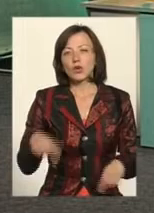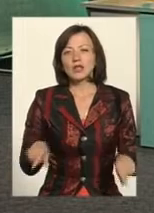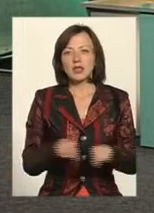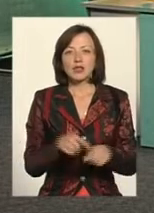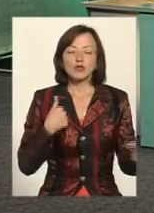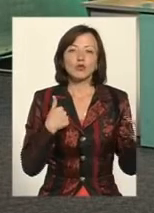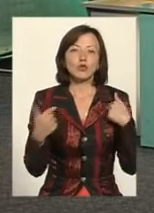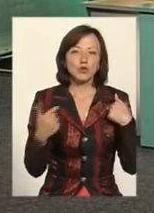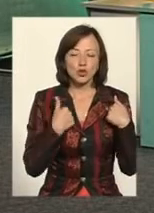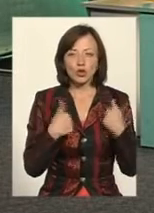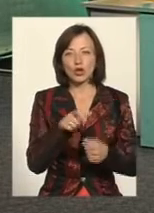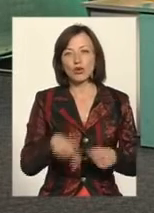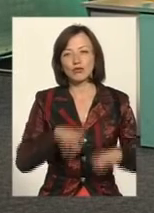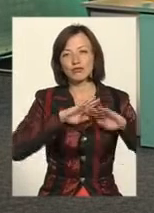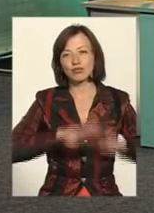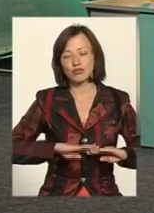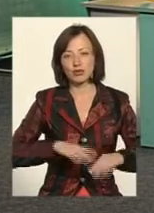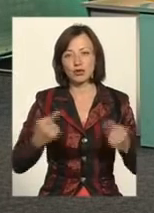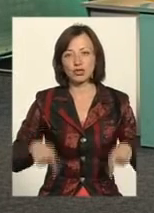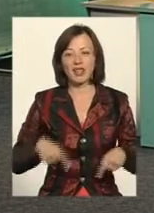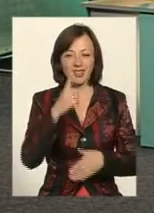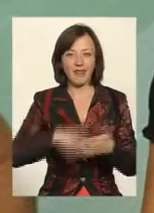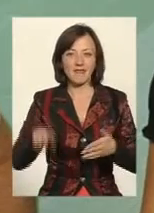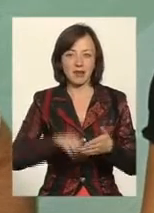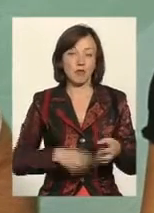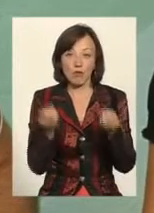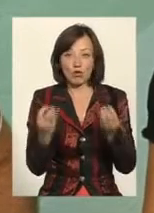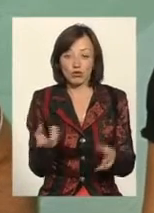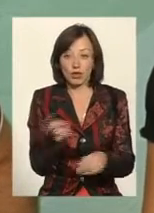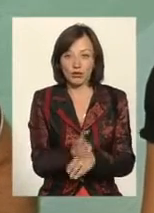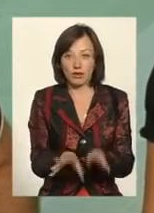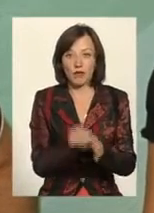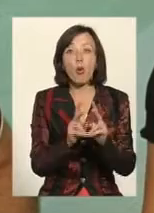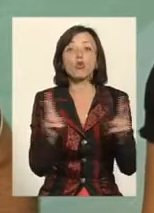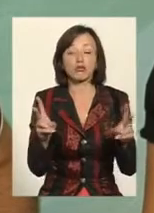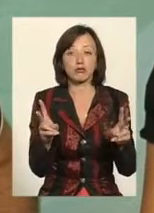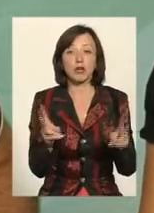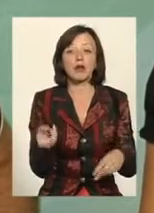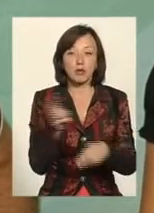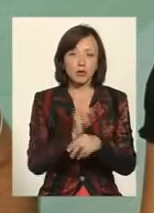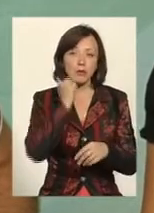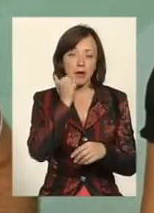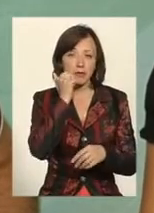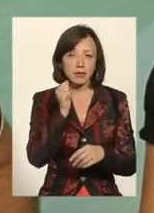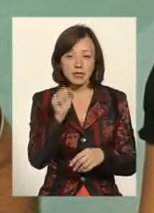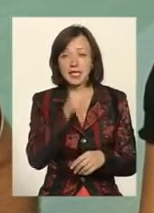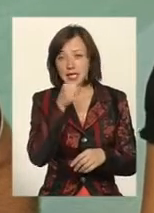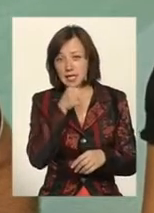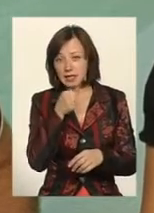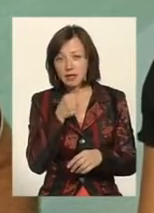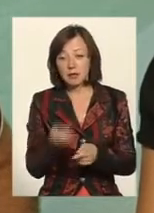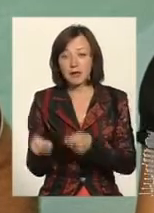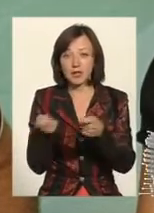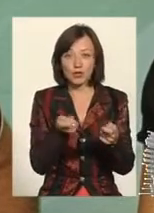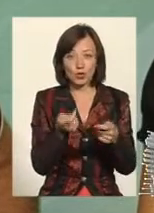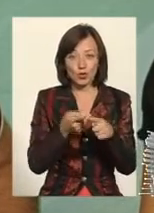настільки змучені, люди настільки розчаровані і настільки зневірені, що вони просто не йдуть. Хто піде? Підуть бабці, діди, яким